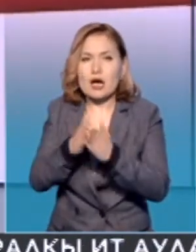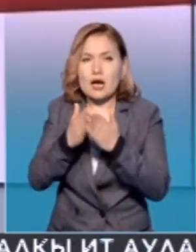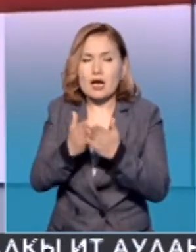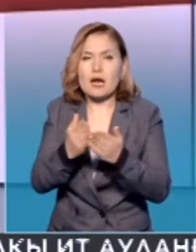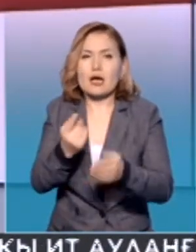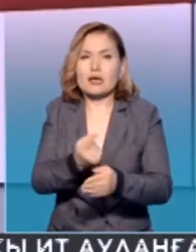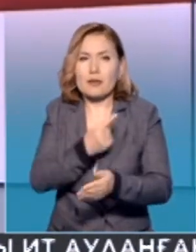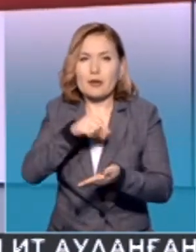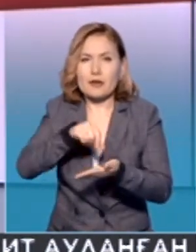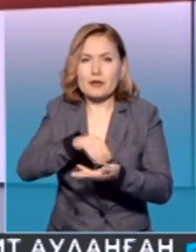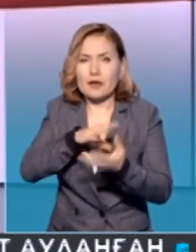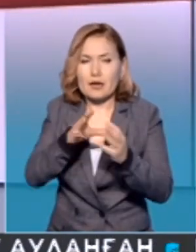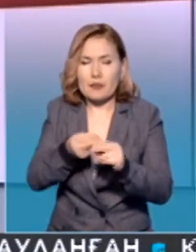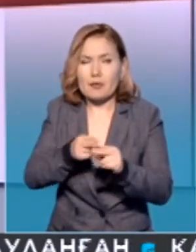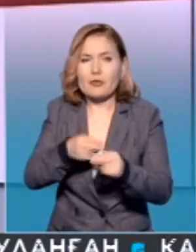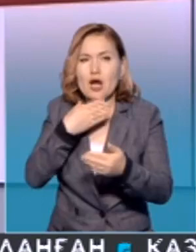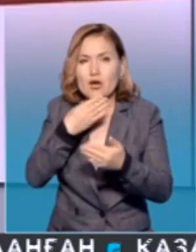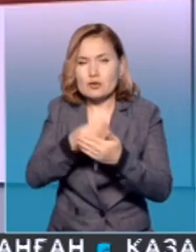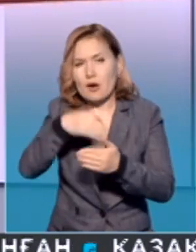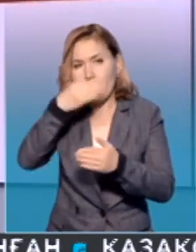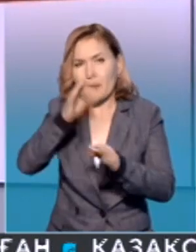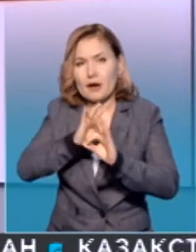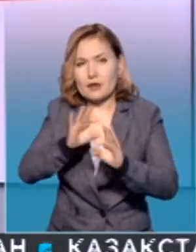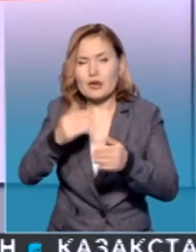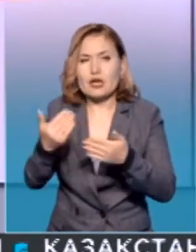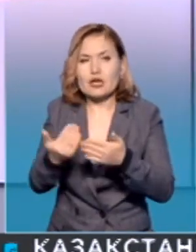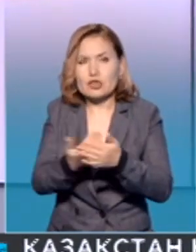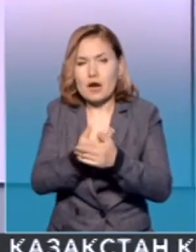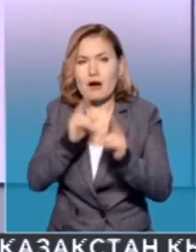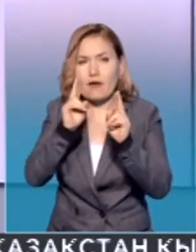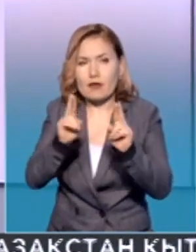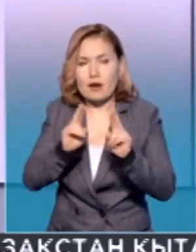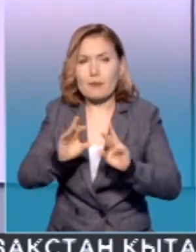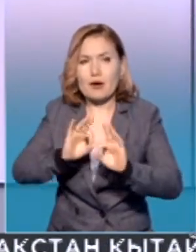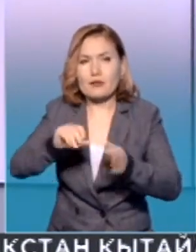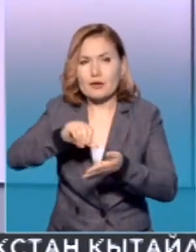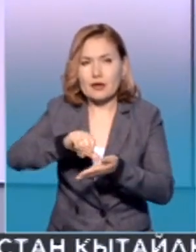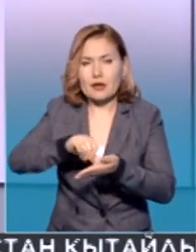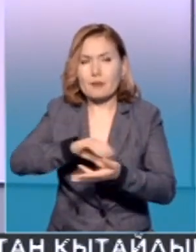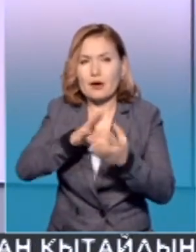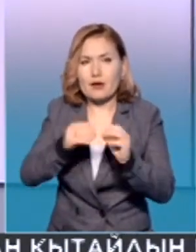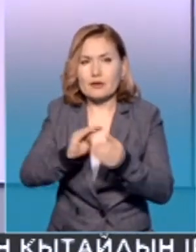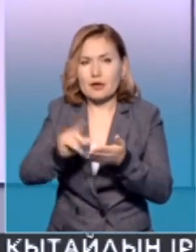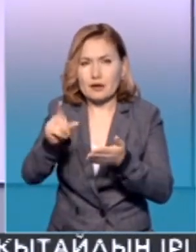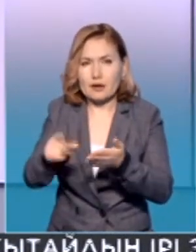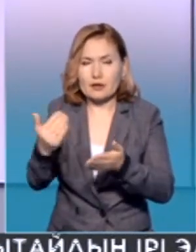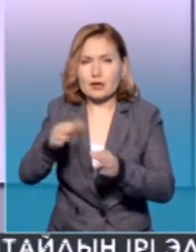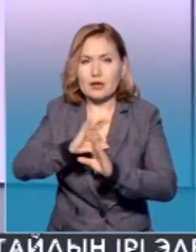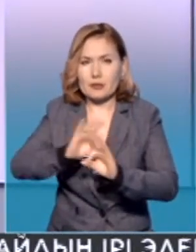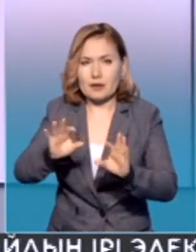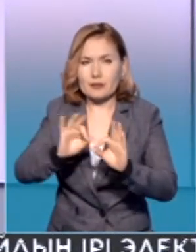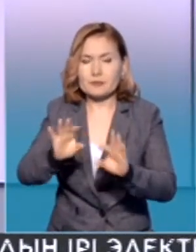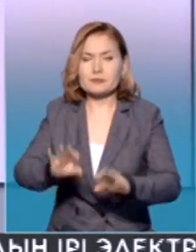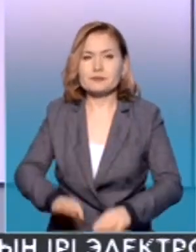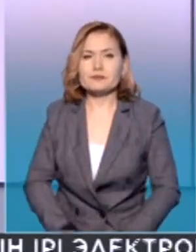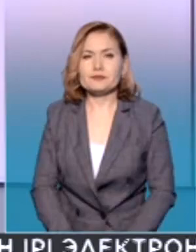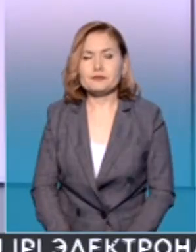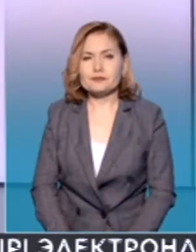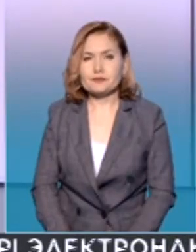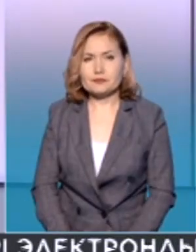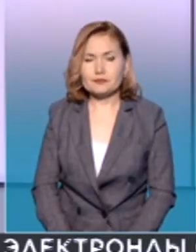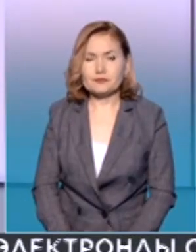кітапханашы келген. Олар өздері тәжірибе алмасып, жаңа форматтағы дәрістерге қатысты. Шараға қатысқан әріптесім Оңғар Алпысбайұлы толықтырады.